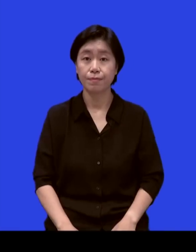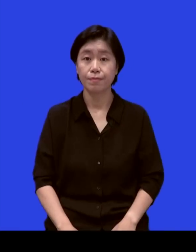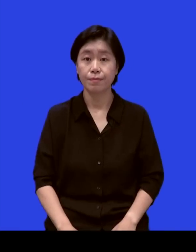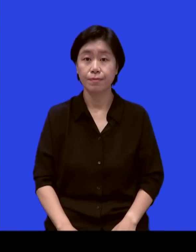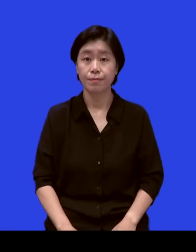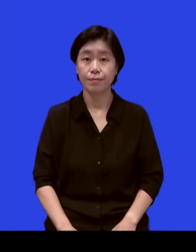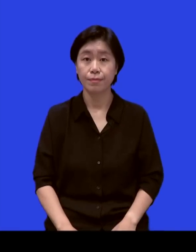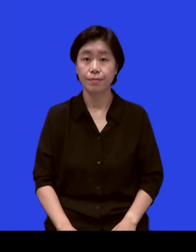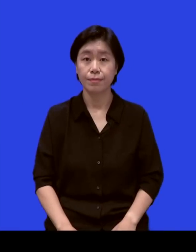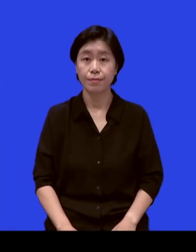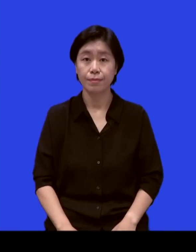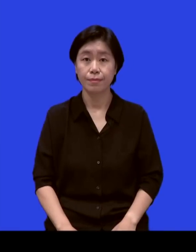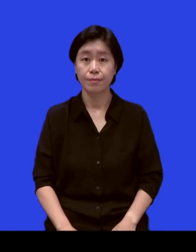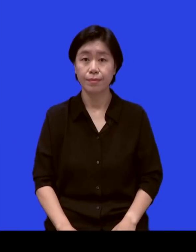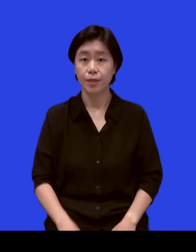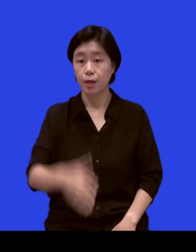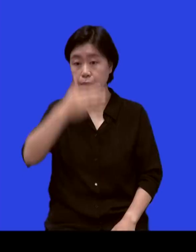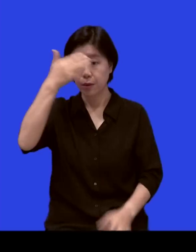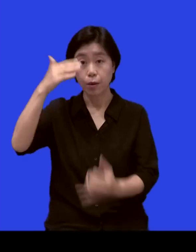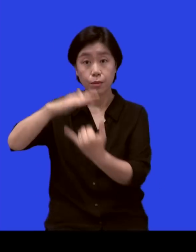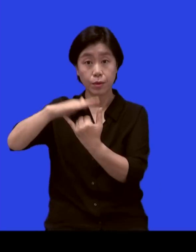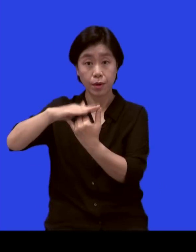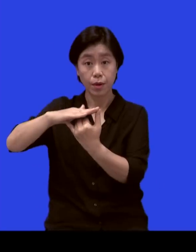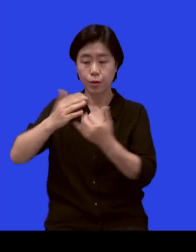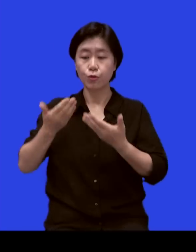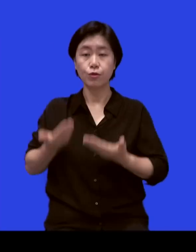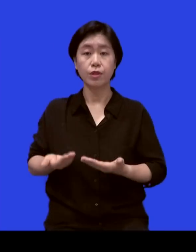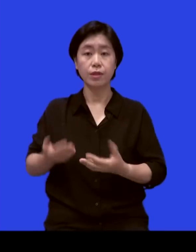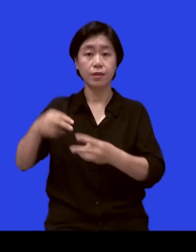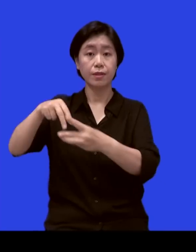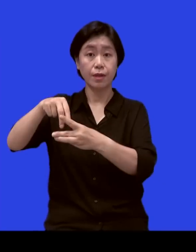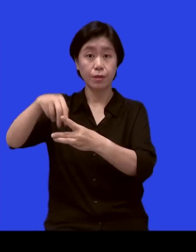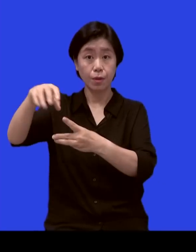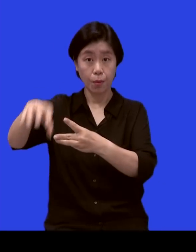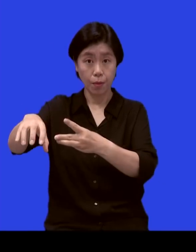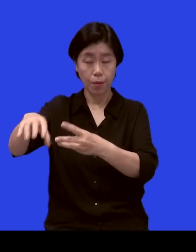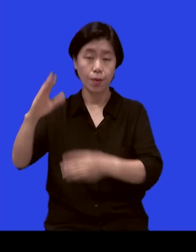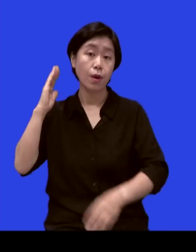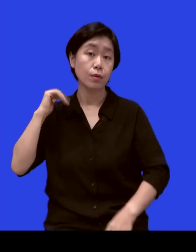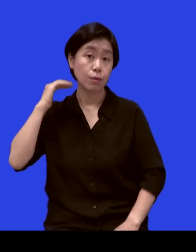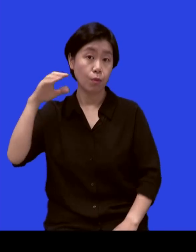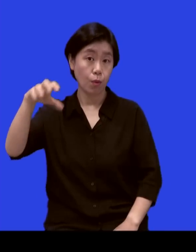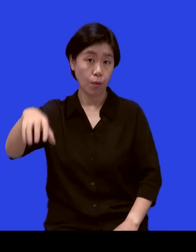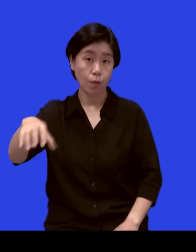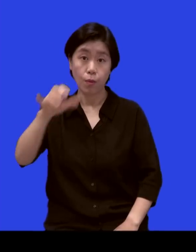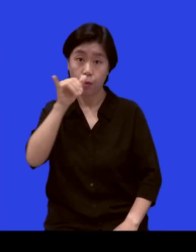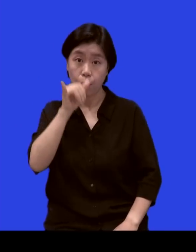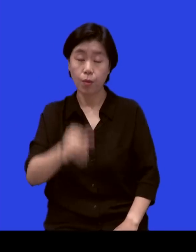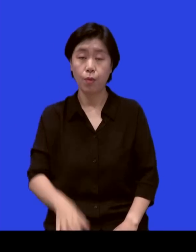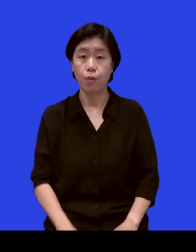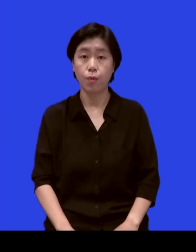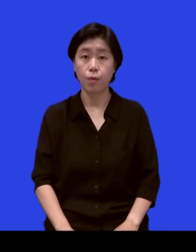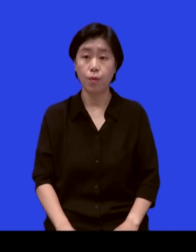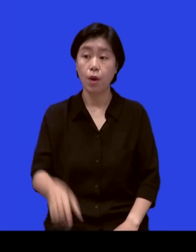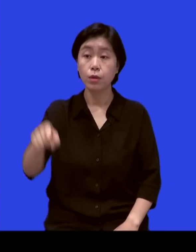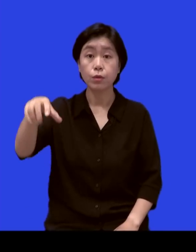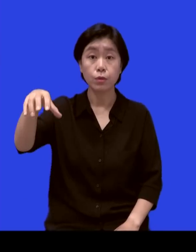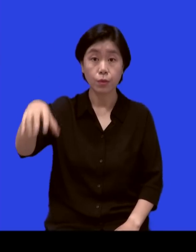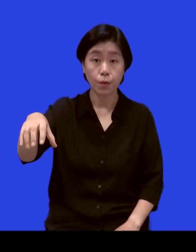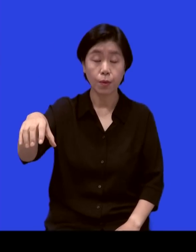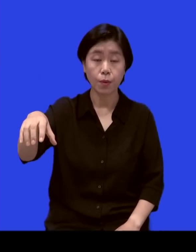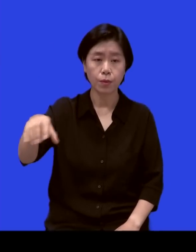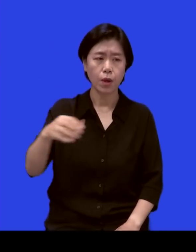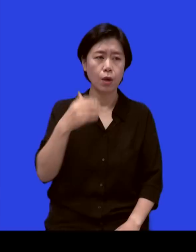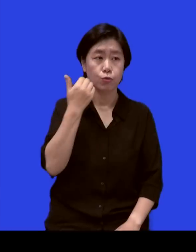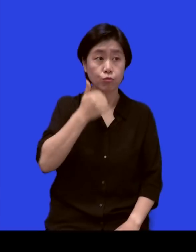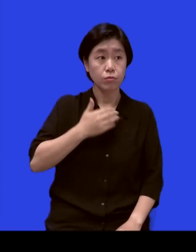예. 그 청소년 쉼터가 있습니다. 의정부에. 예, 예. 거기를 제가 또 친한 프로듀서